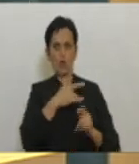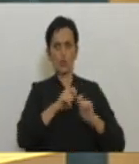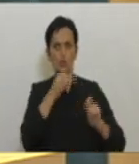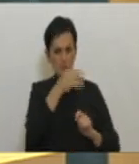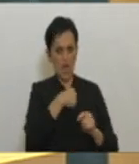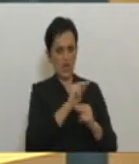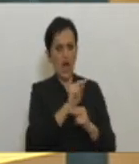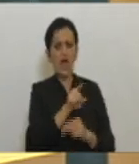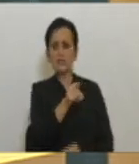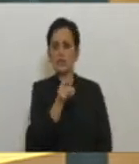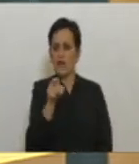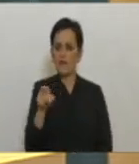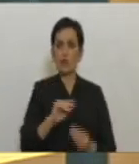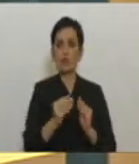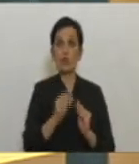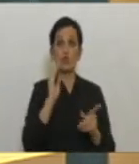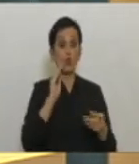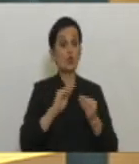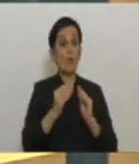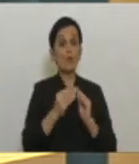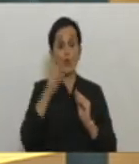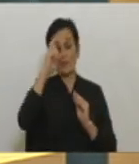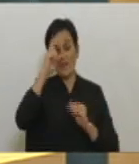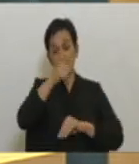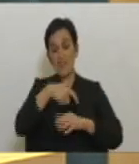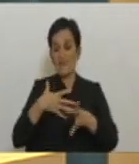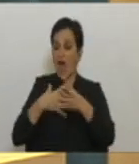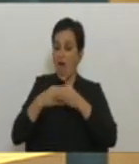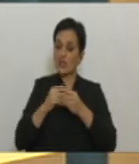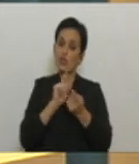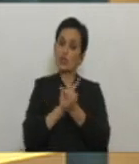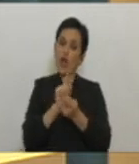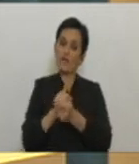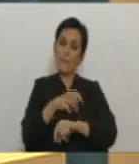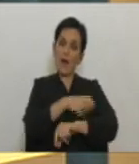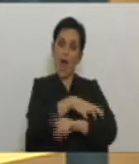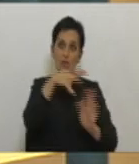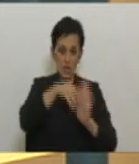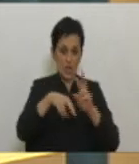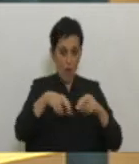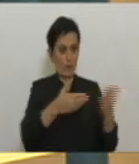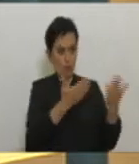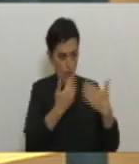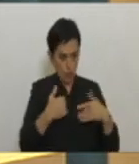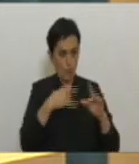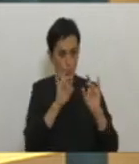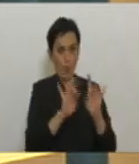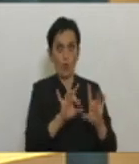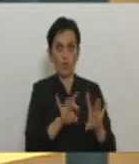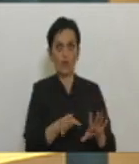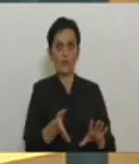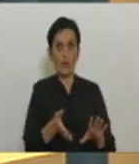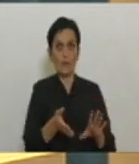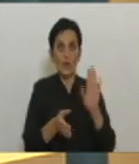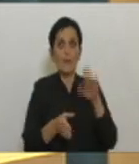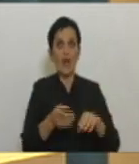გეუბნები, რაღაცა პრობლემას რო ხედავთ ხოლმე და განვიხილავთ თავრობის წევრებთან ერთად, შეხვედრები გვაქვს პარტიაში და მოდით მოგიყვებით და იმაზე მაინც